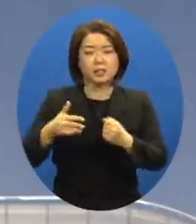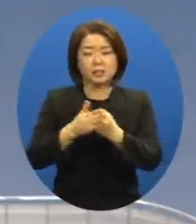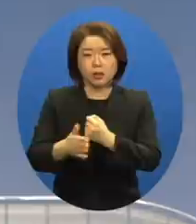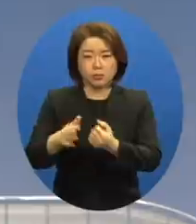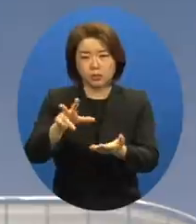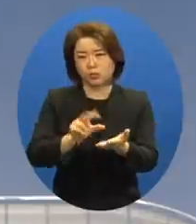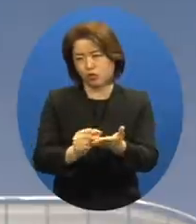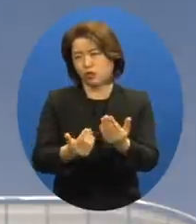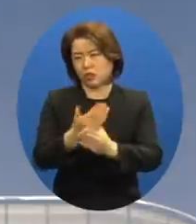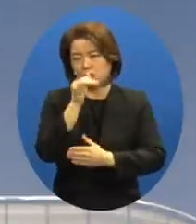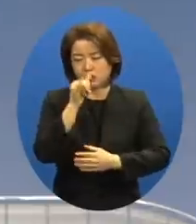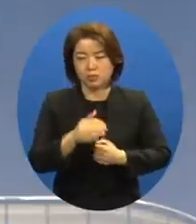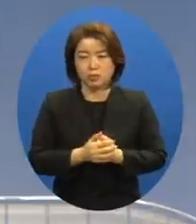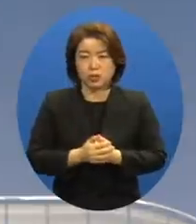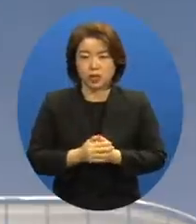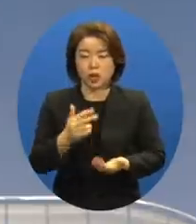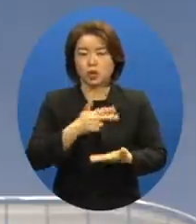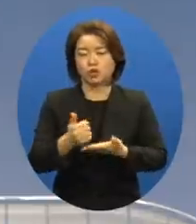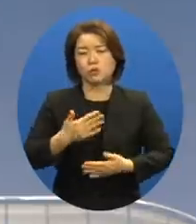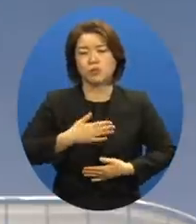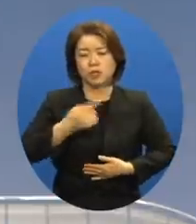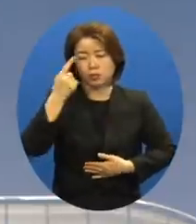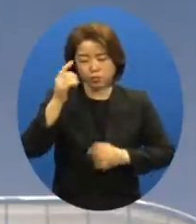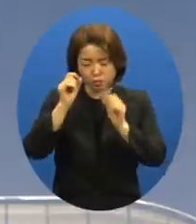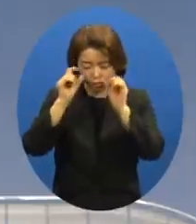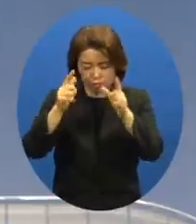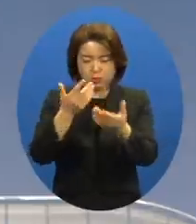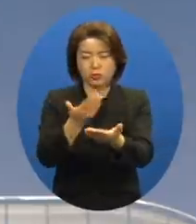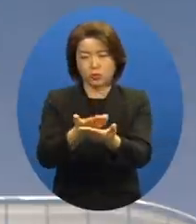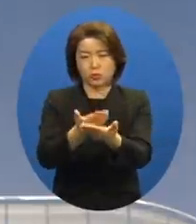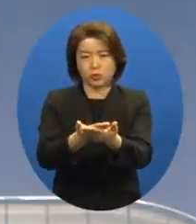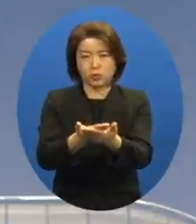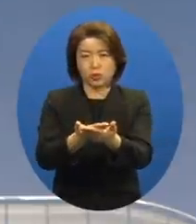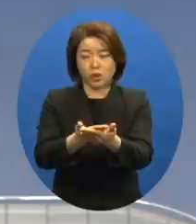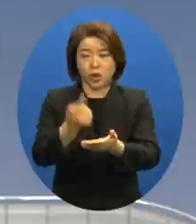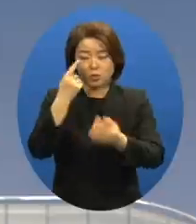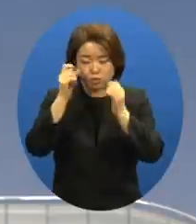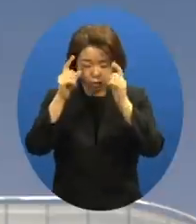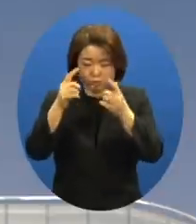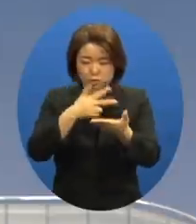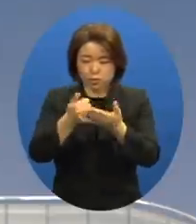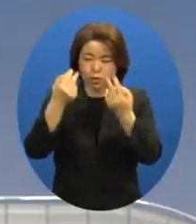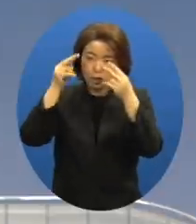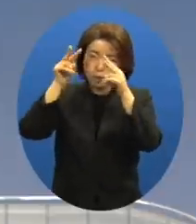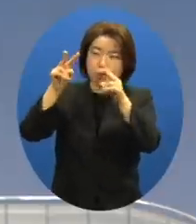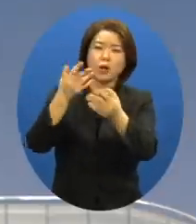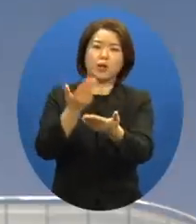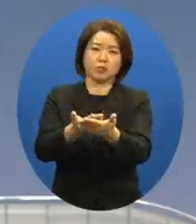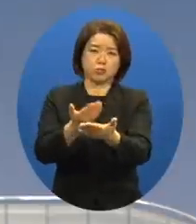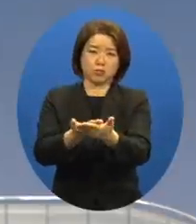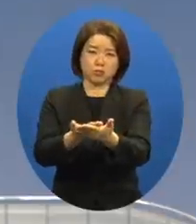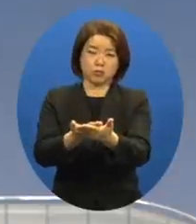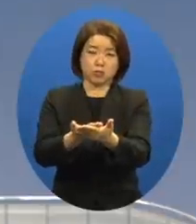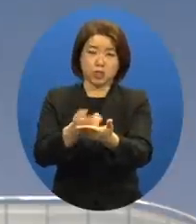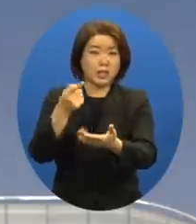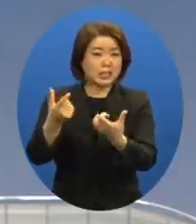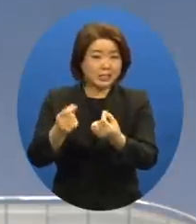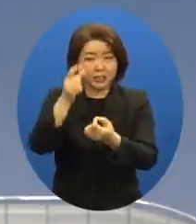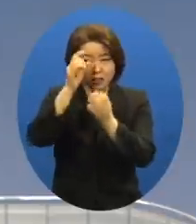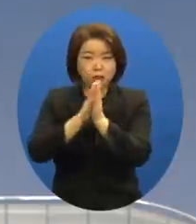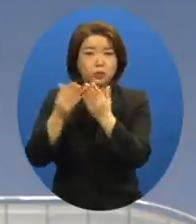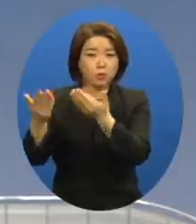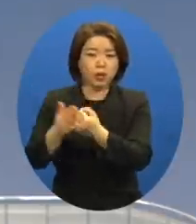줘 주님 제 눈을 열어 주세요 눈을 떠서 주님을 보게 해주세요 여러분이